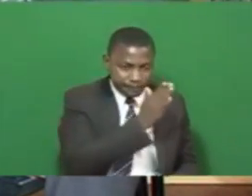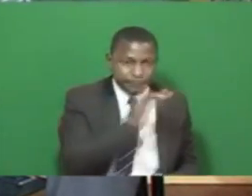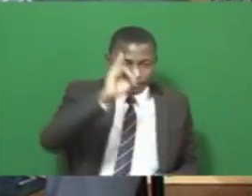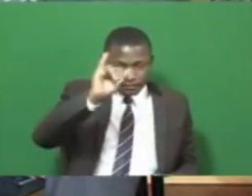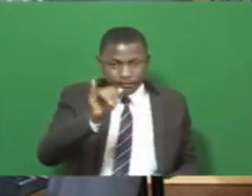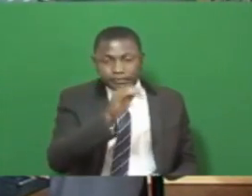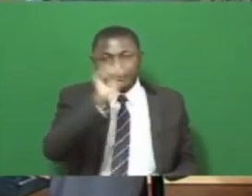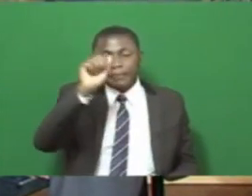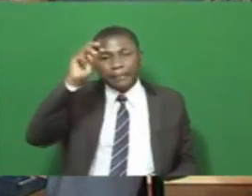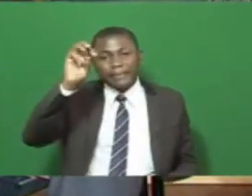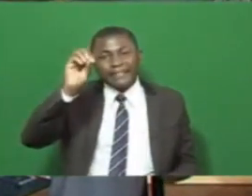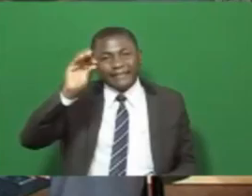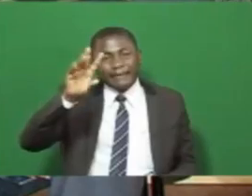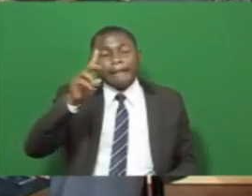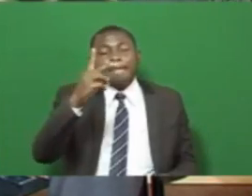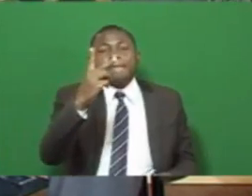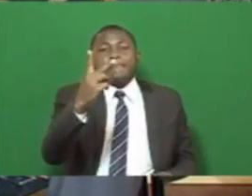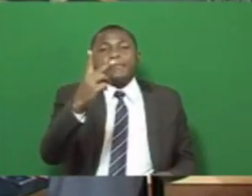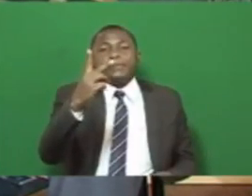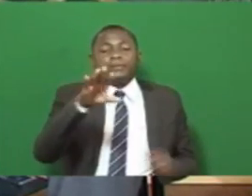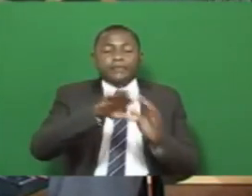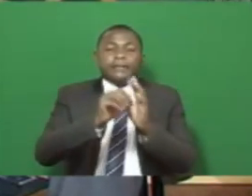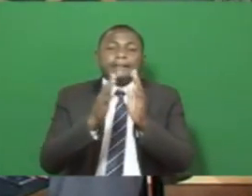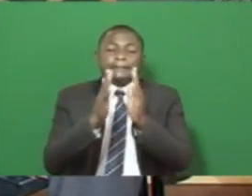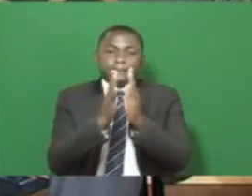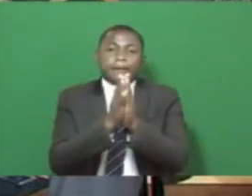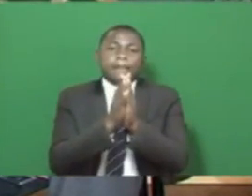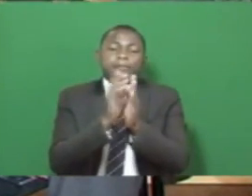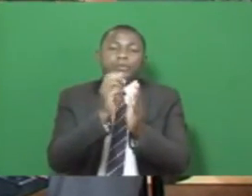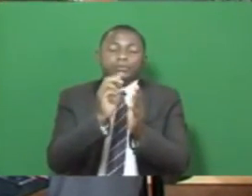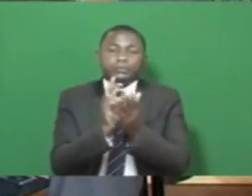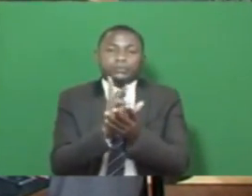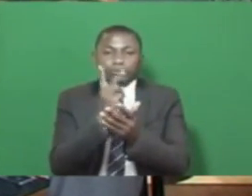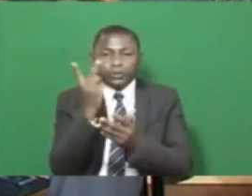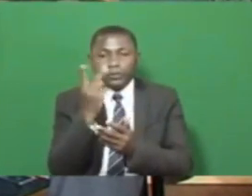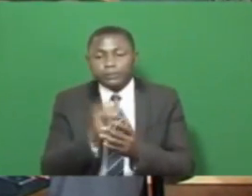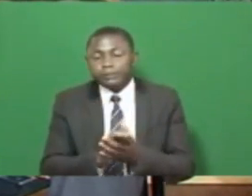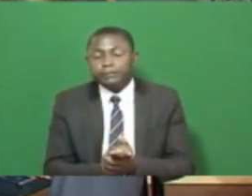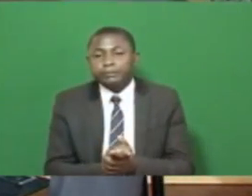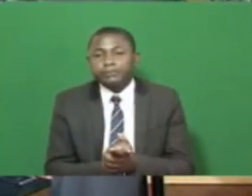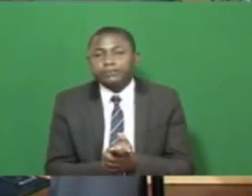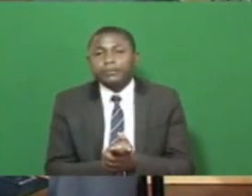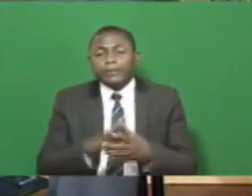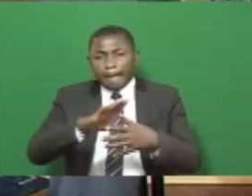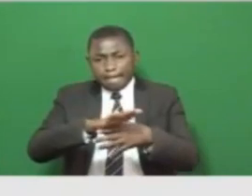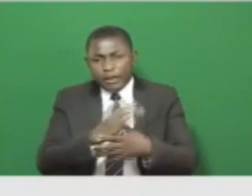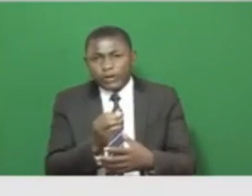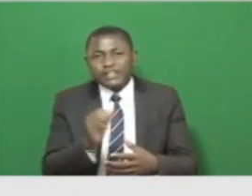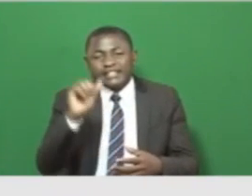pana. Tierenge pana James ye chapter 2 ka. Ende tinomboti dzokei kuma shure tierenge verse ya 10 kuenda pa 12. Alright.